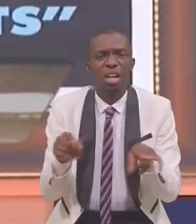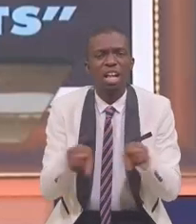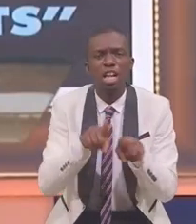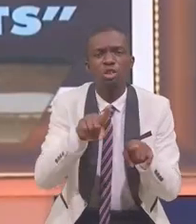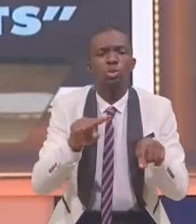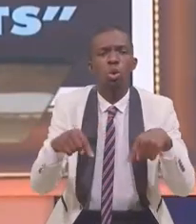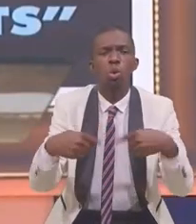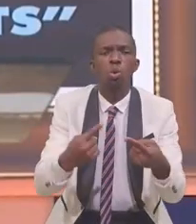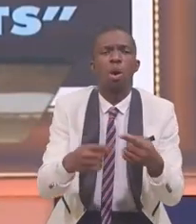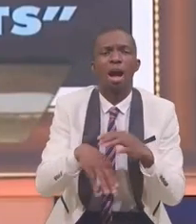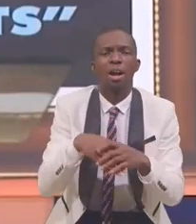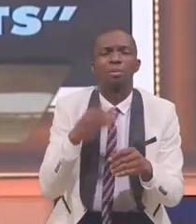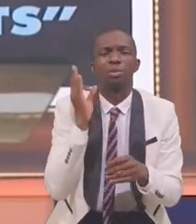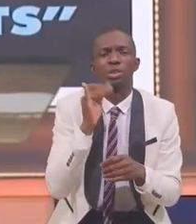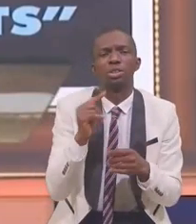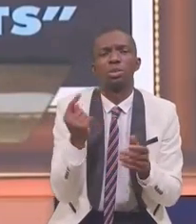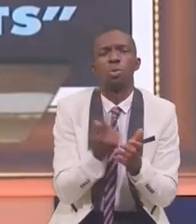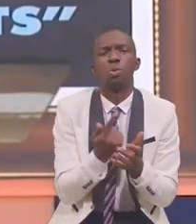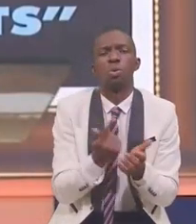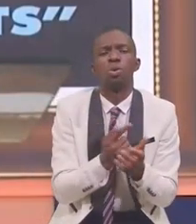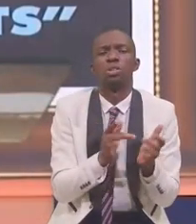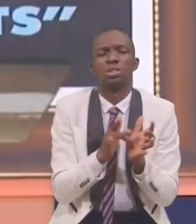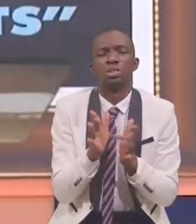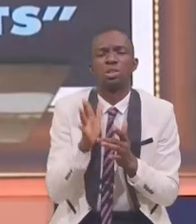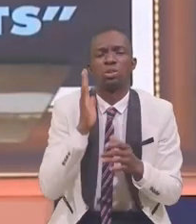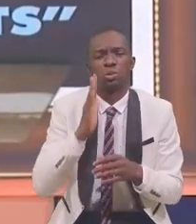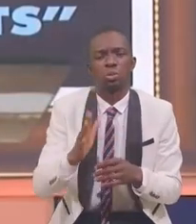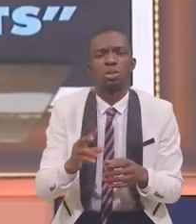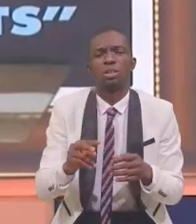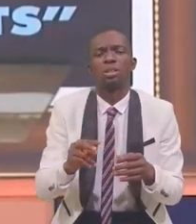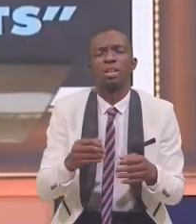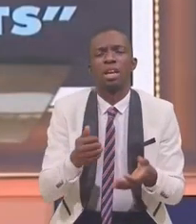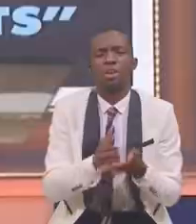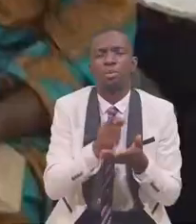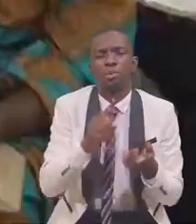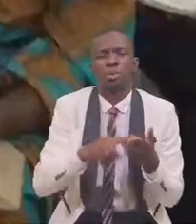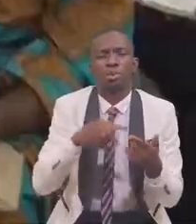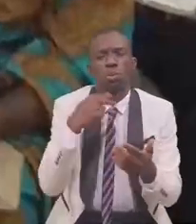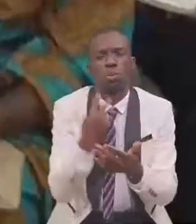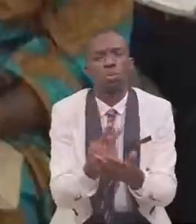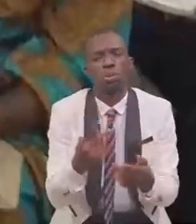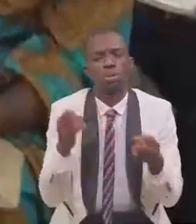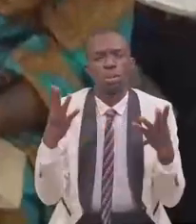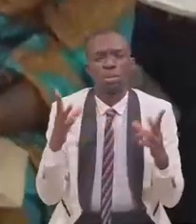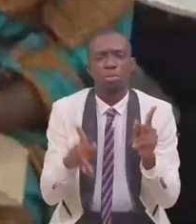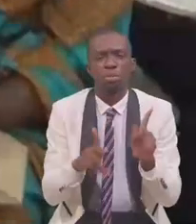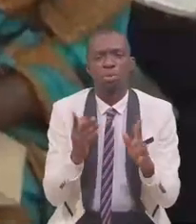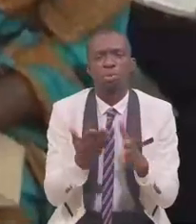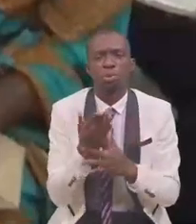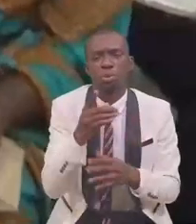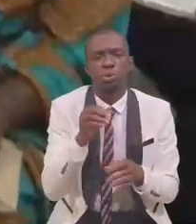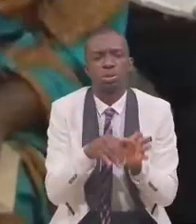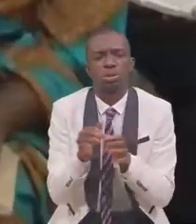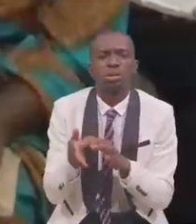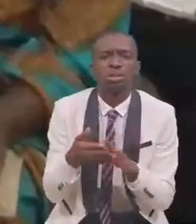la parole et faire l'œuvre de Dieu, cette parole va atteindre beaucoup de personnes par vous au nom de Jésus.